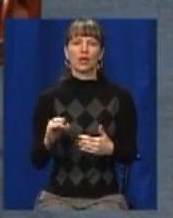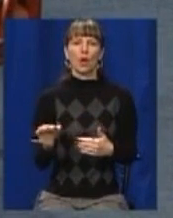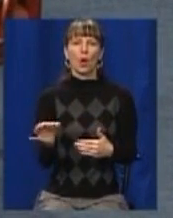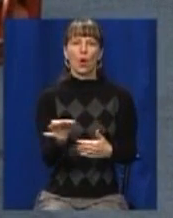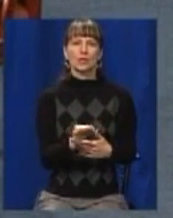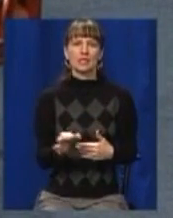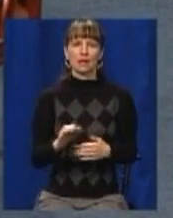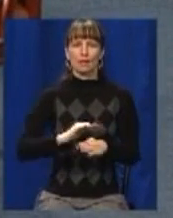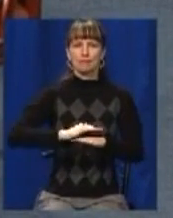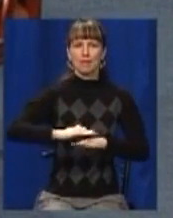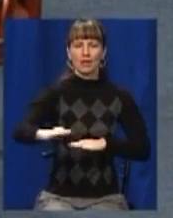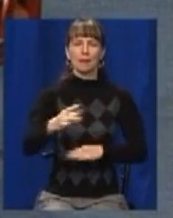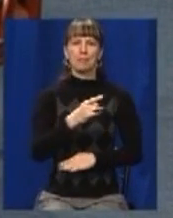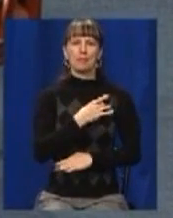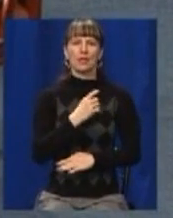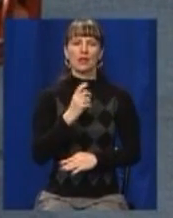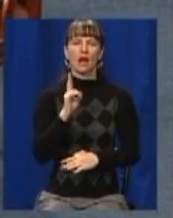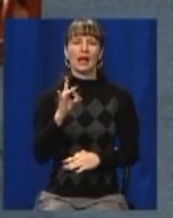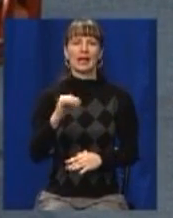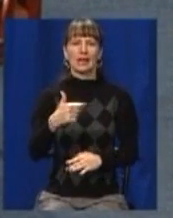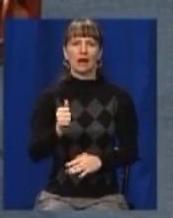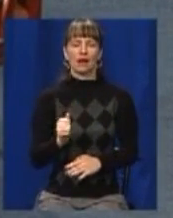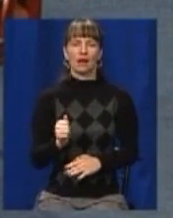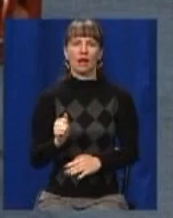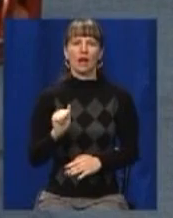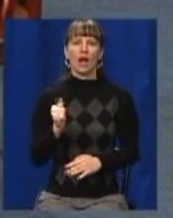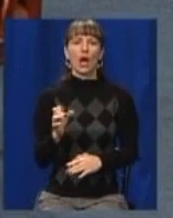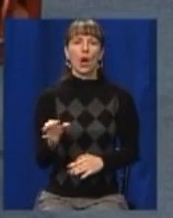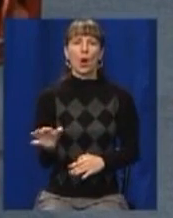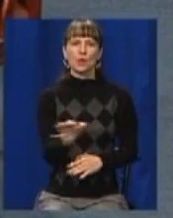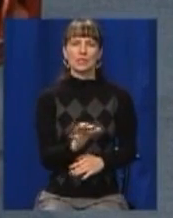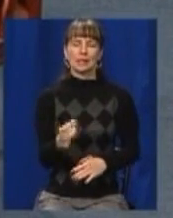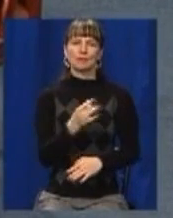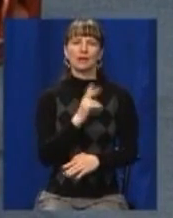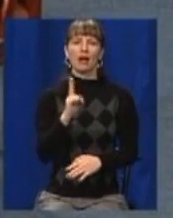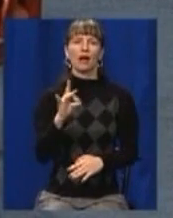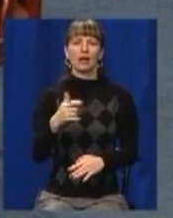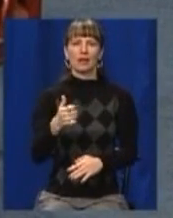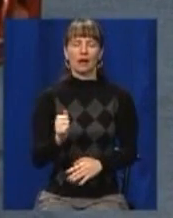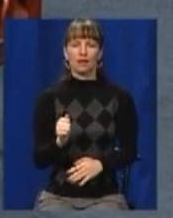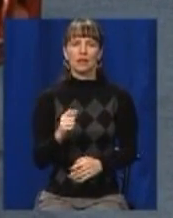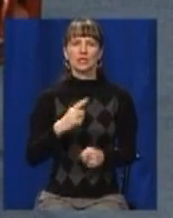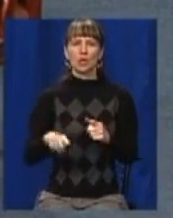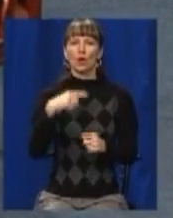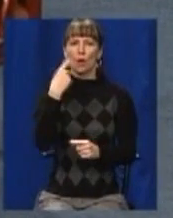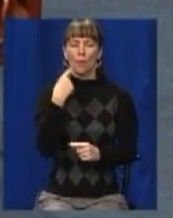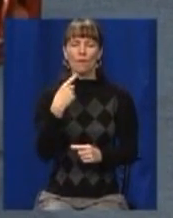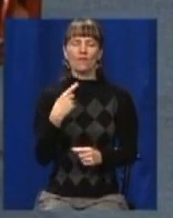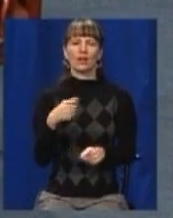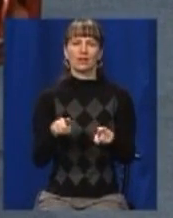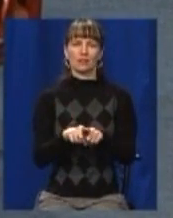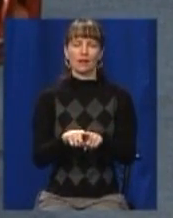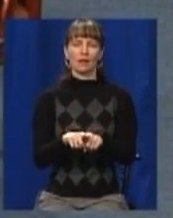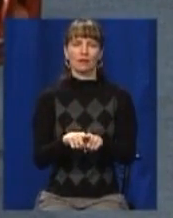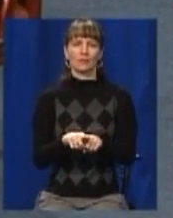крига. Тобто біла ковдра землю вкрила, а озера біла крига. Ну, якось так, да, виглядає ця скоромовка насправді. І, в принципі,